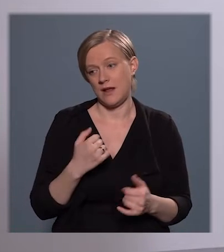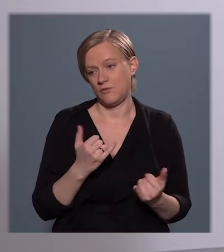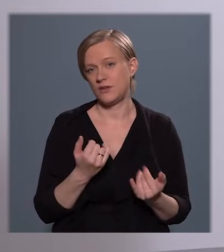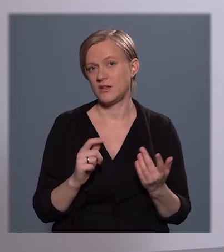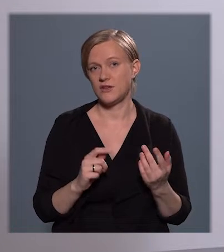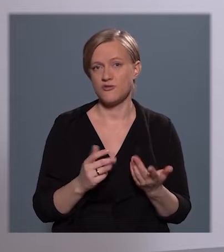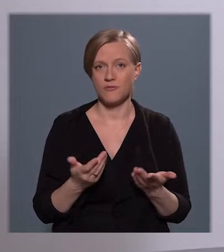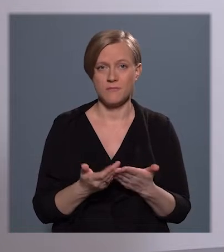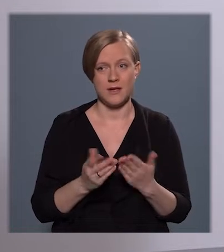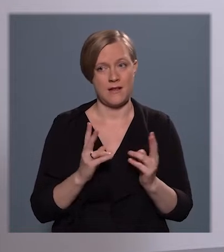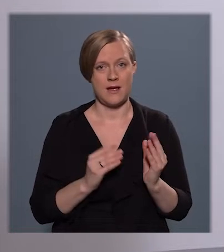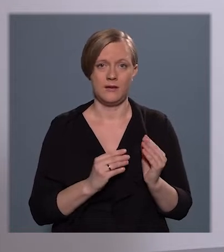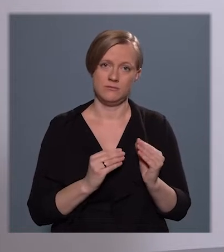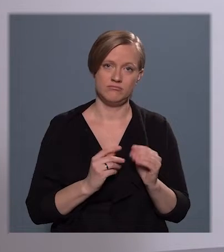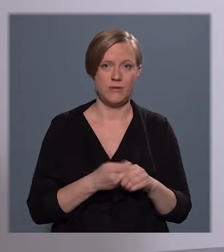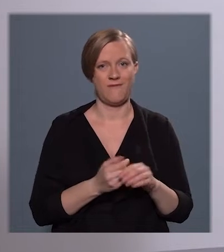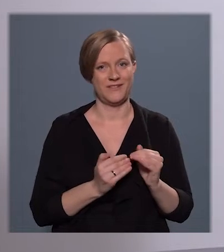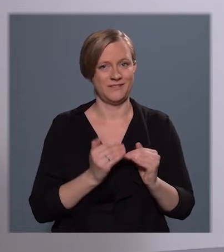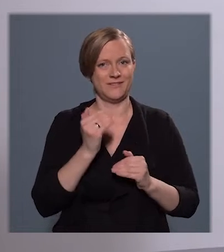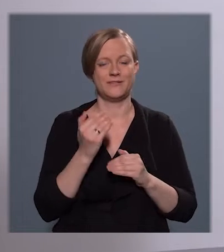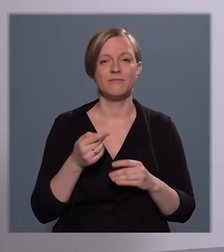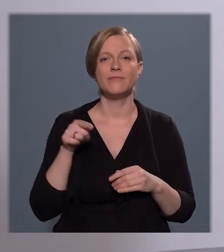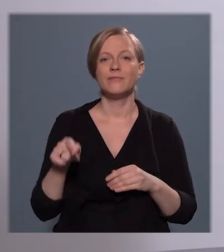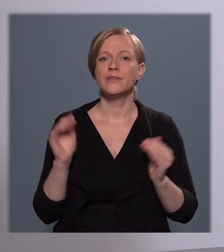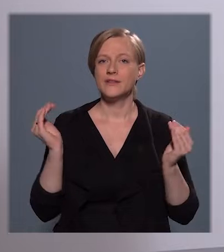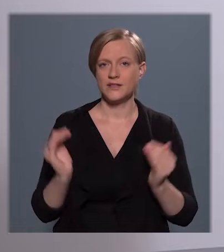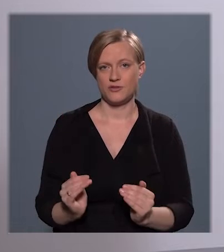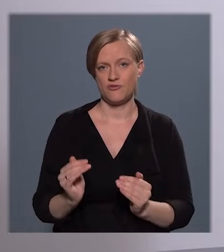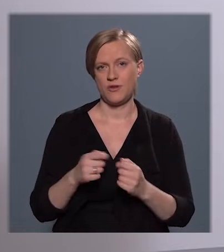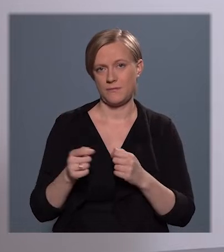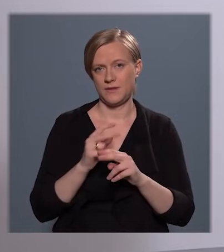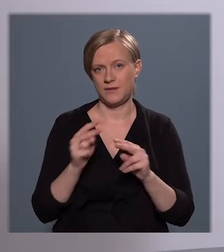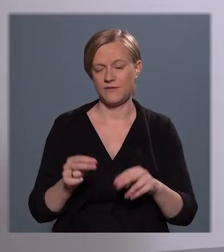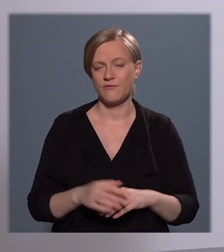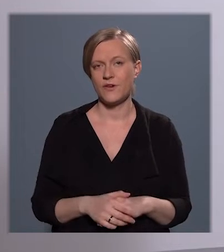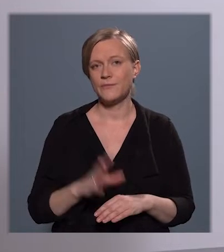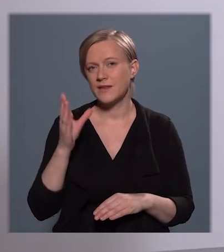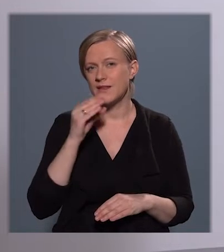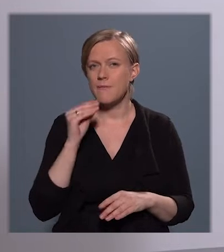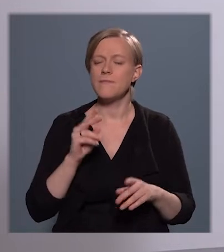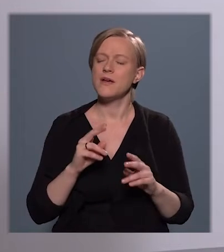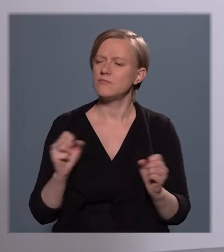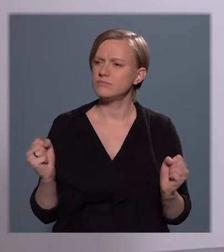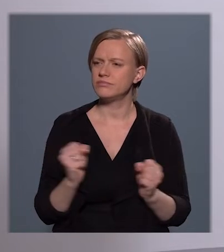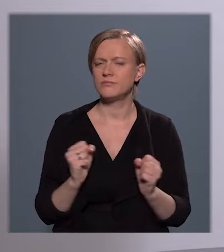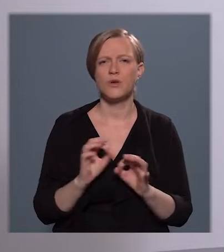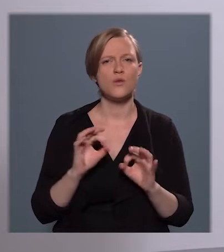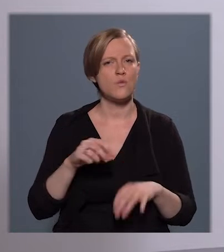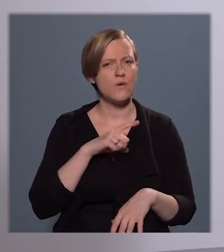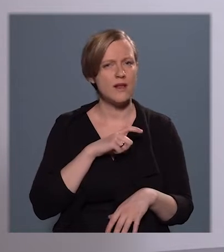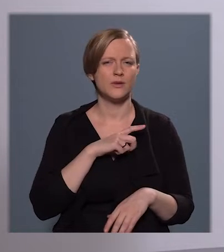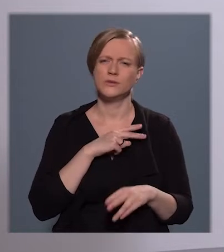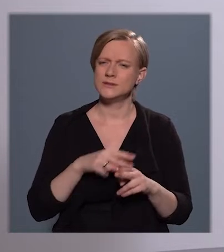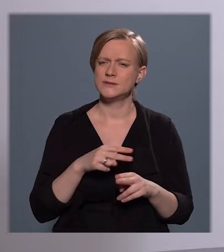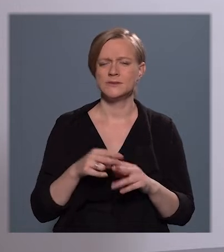még messze hosszan fokozható, az ott azért kisebb mértékben van jelen. Az emberek ugyanakkor hihetetlenül jó lelkűek,